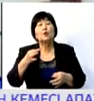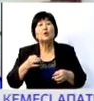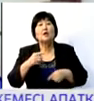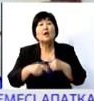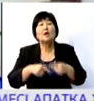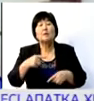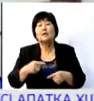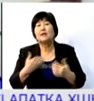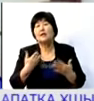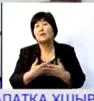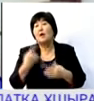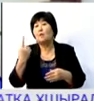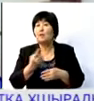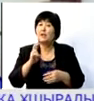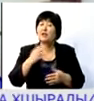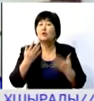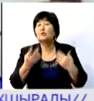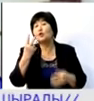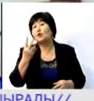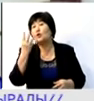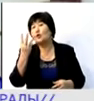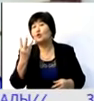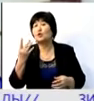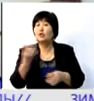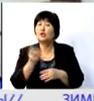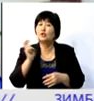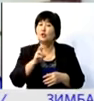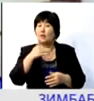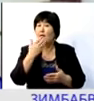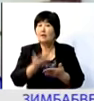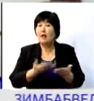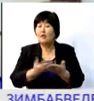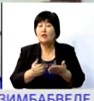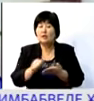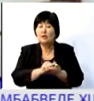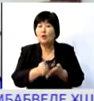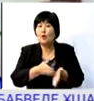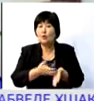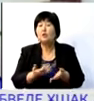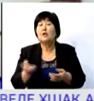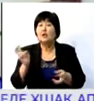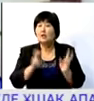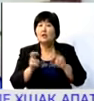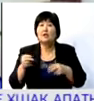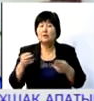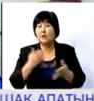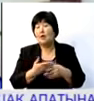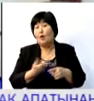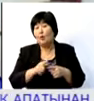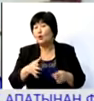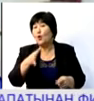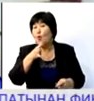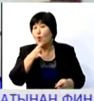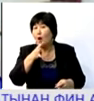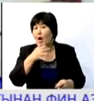кемінде бір рет келеді, кейде екі үш рет келуі мүмкін, дәлелдемелері толық болмаса. солай келіп те жатыр. Оны енді уақыты